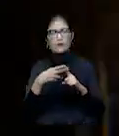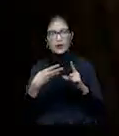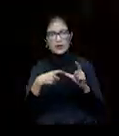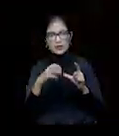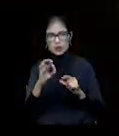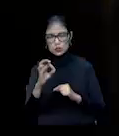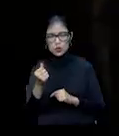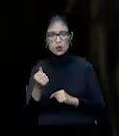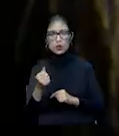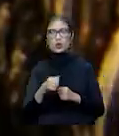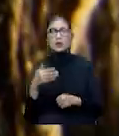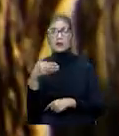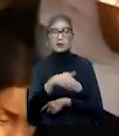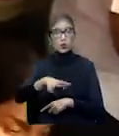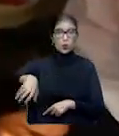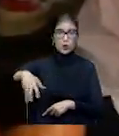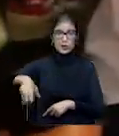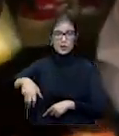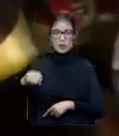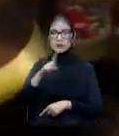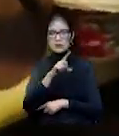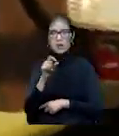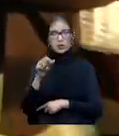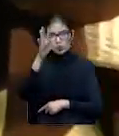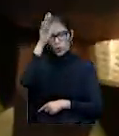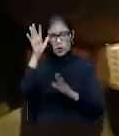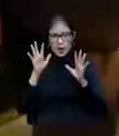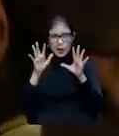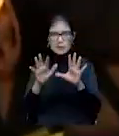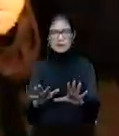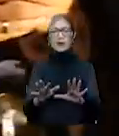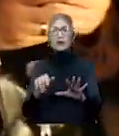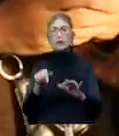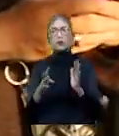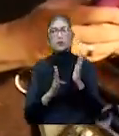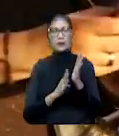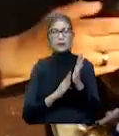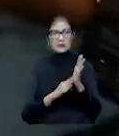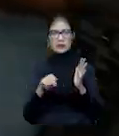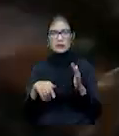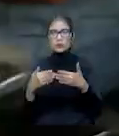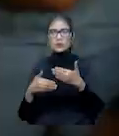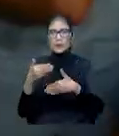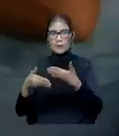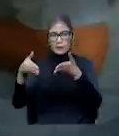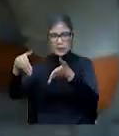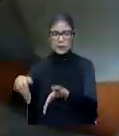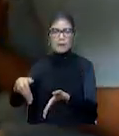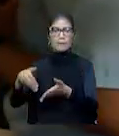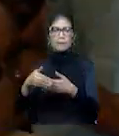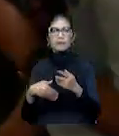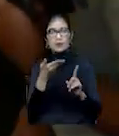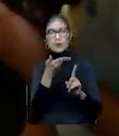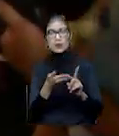profesornya. Tak hanya dihadiri keluarga, ratusan pelayat mengantarkan Marissa ke peristirahatan terakhir. Kepergian Marissa juga